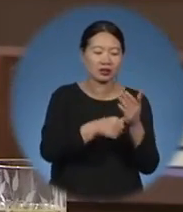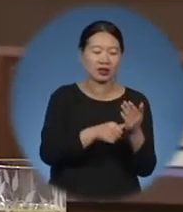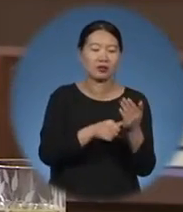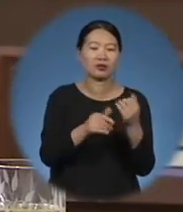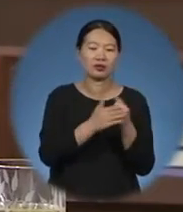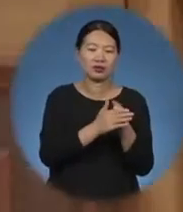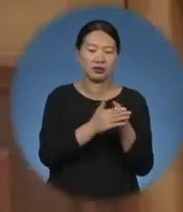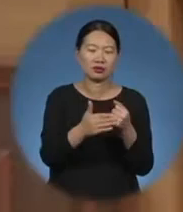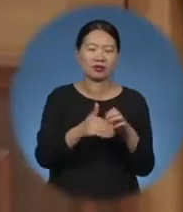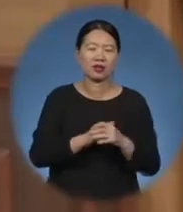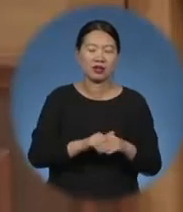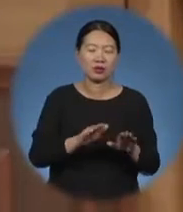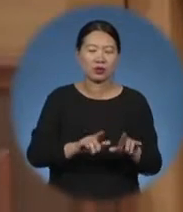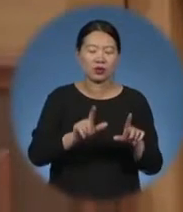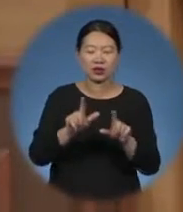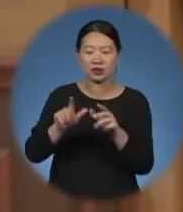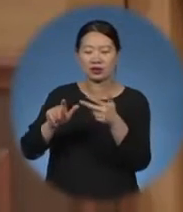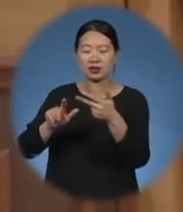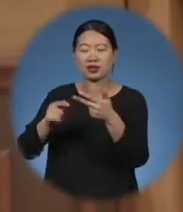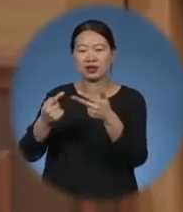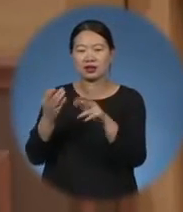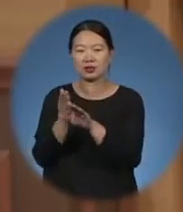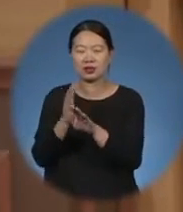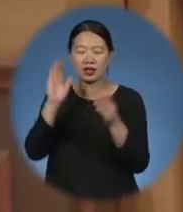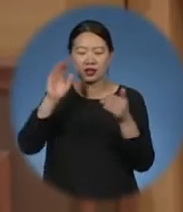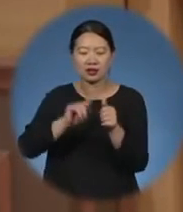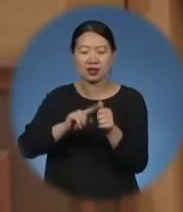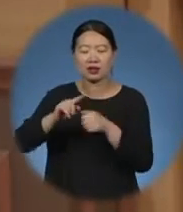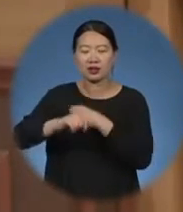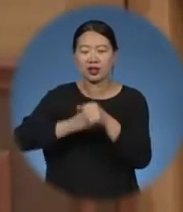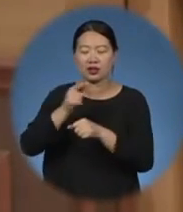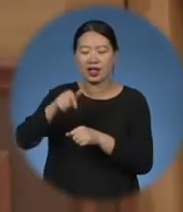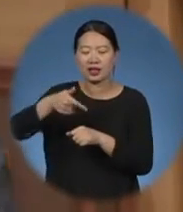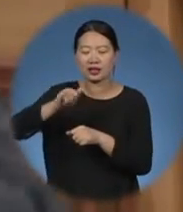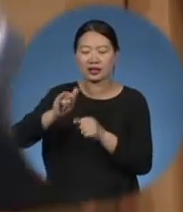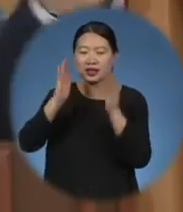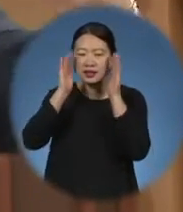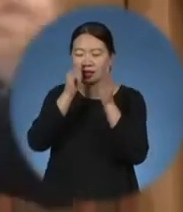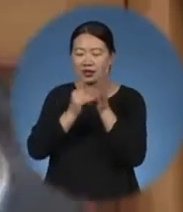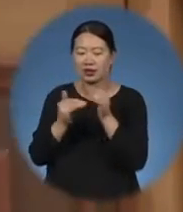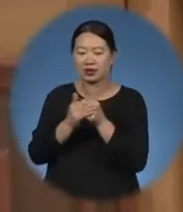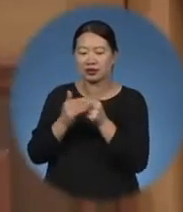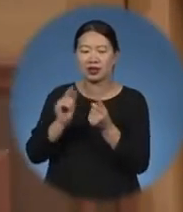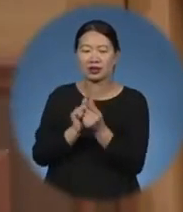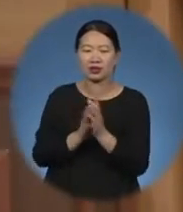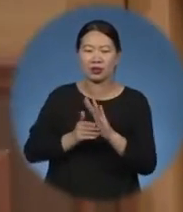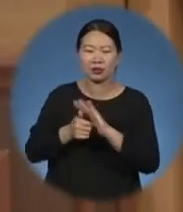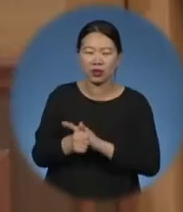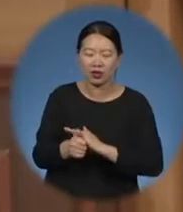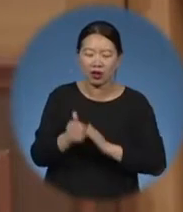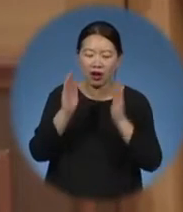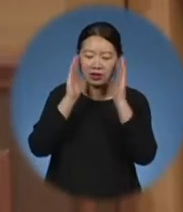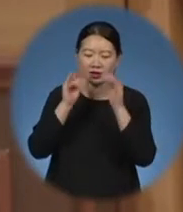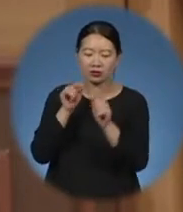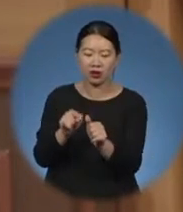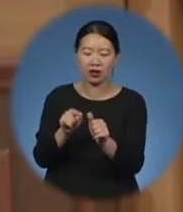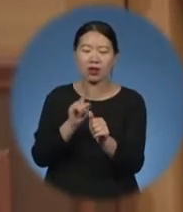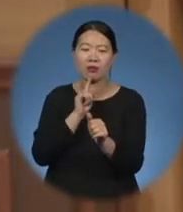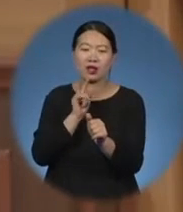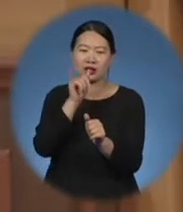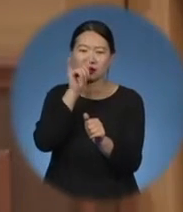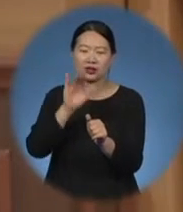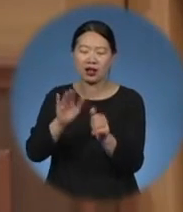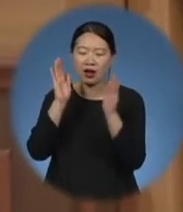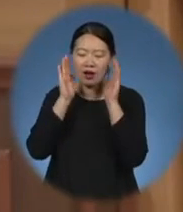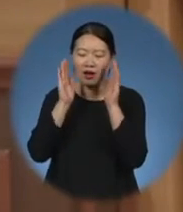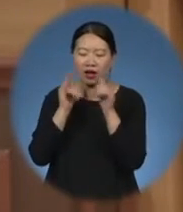그리고 올해 7월 1일부터 이제 학생들도 자유학기제가 돼서 그렇죠. 다시 또 현장에 나와서 현장 학습을 하라고 하는데 예. 그 학습을